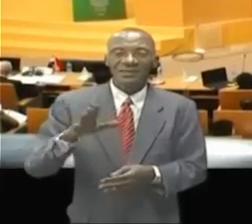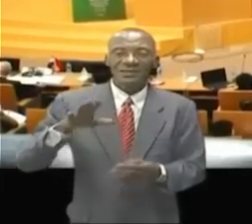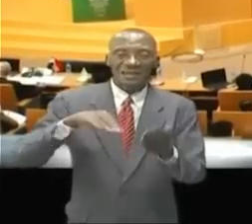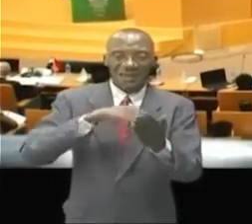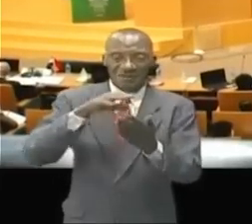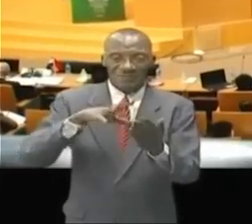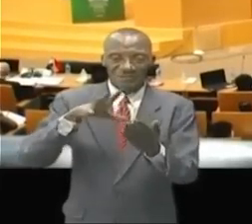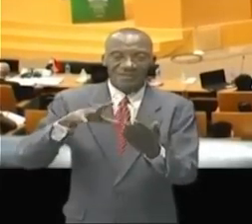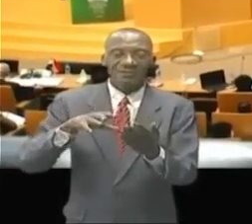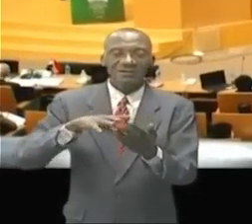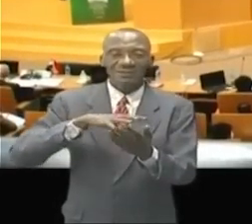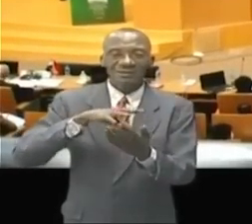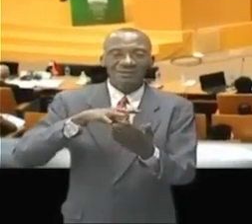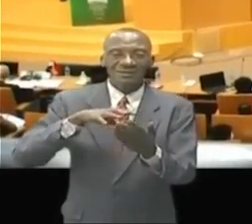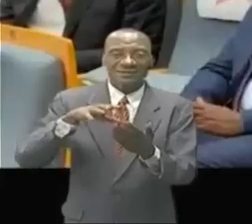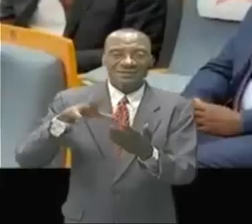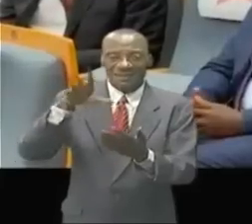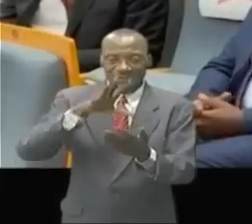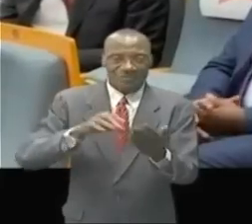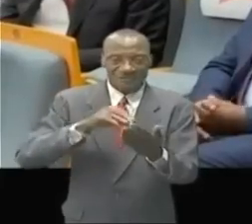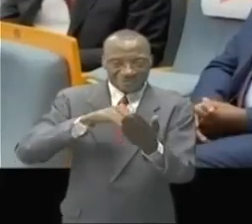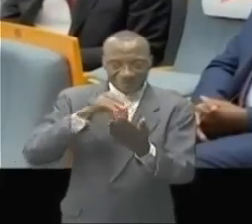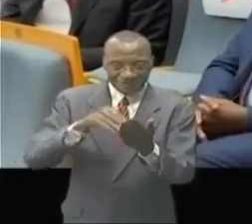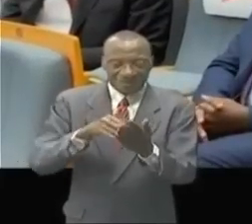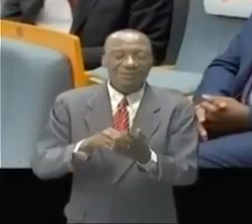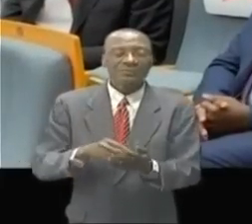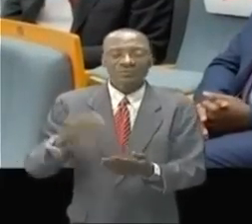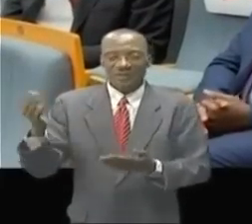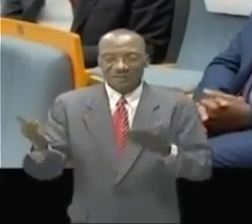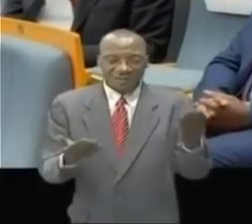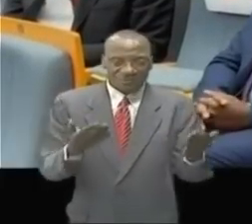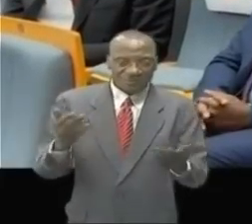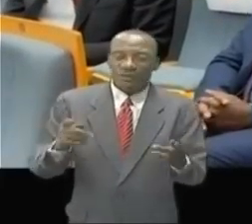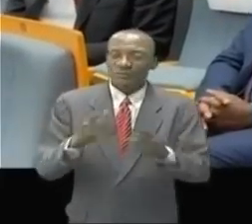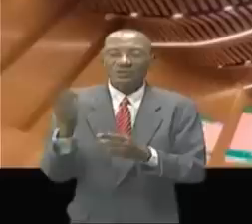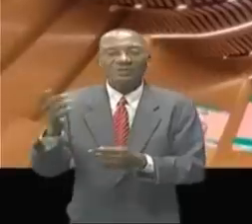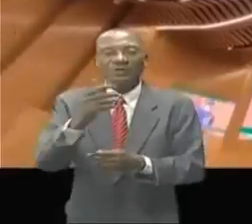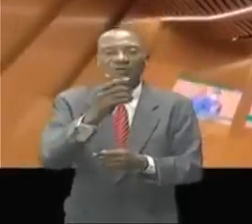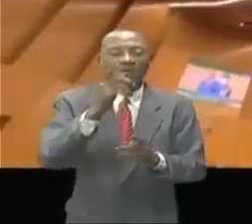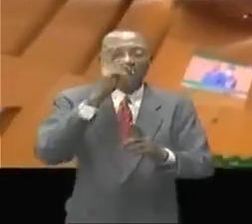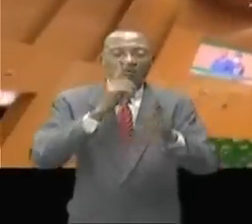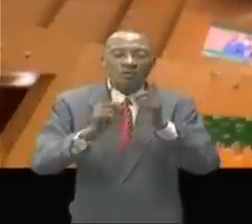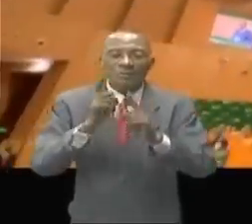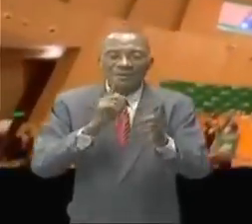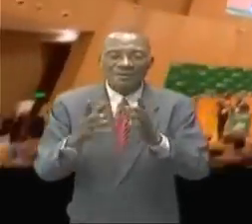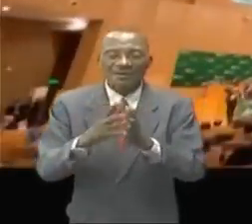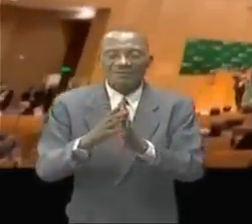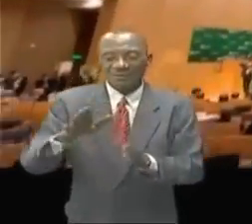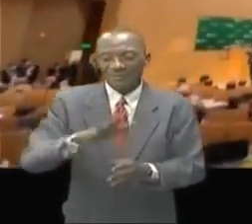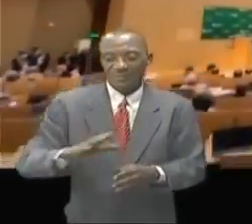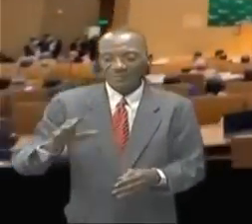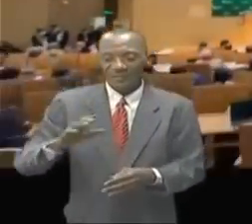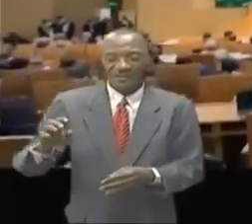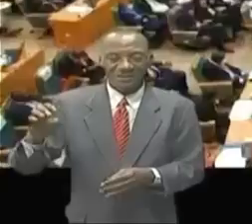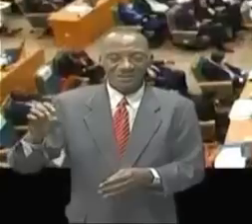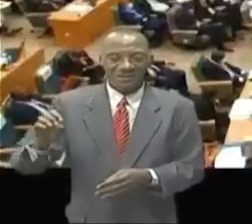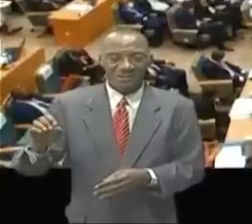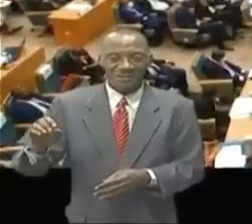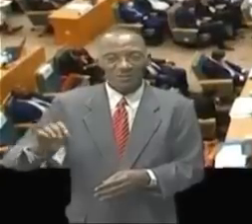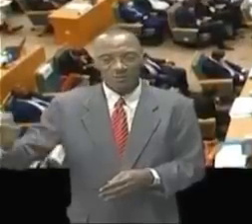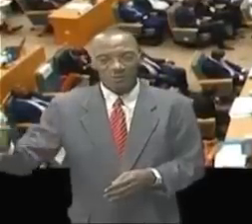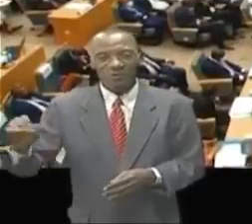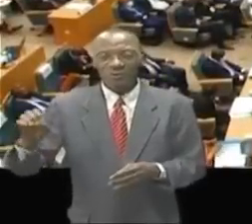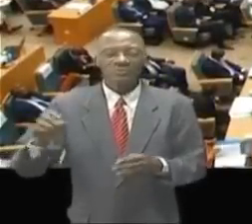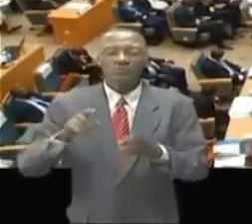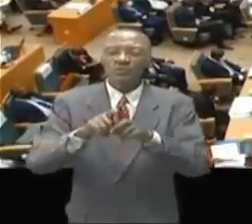l'Union africaine à s'impliquer dans les pourparlers que la RDC a avec une firme australienne au sujet du projet d'Inga, mais aussi